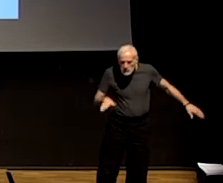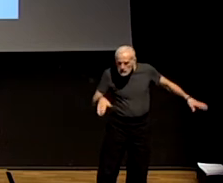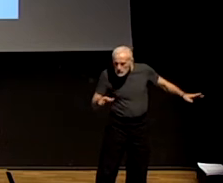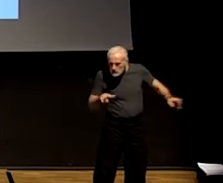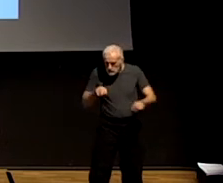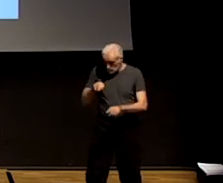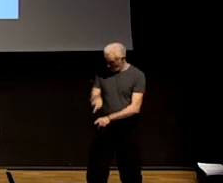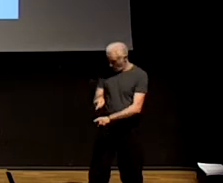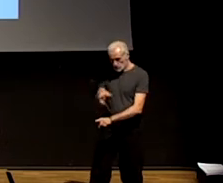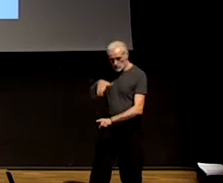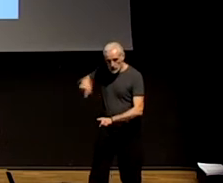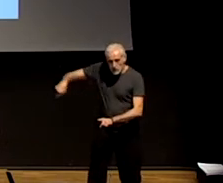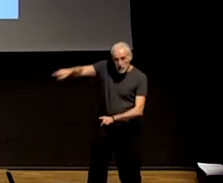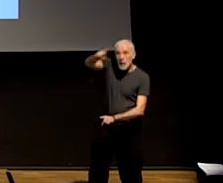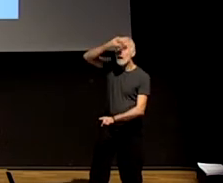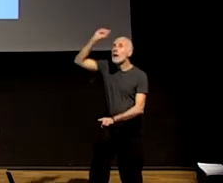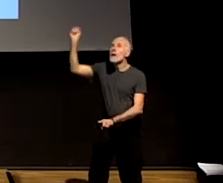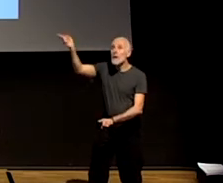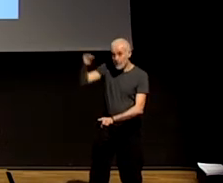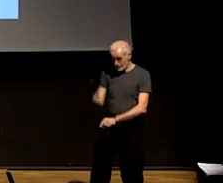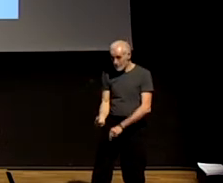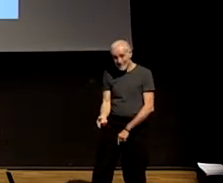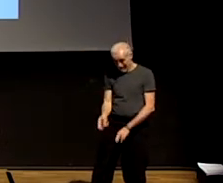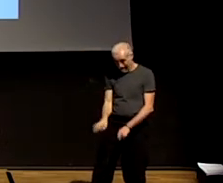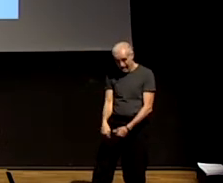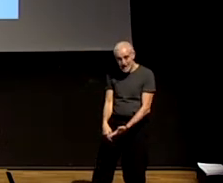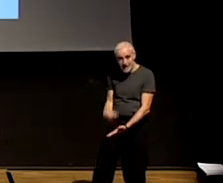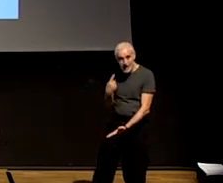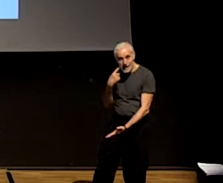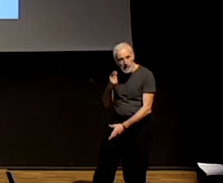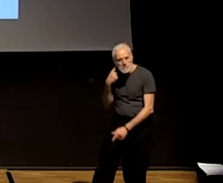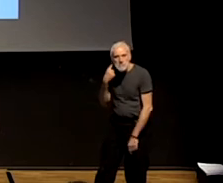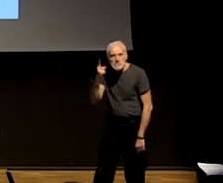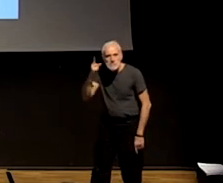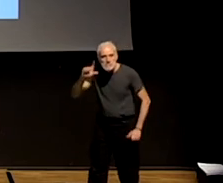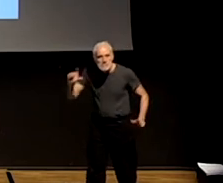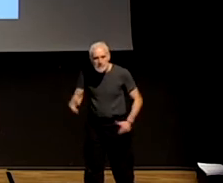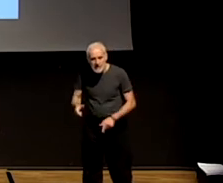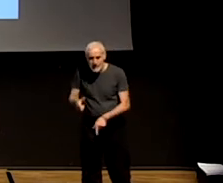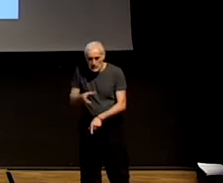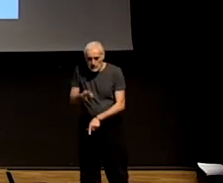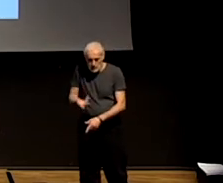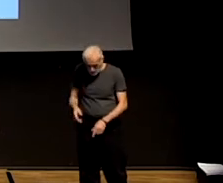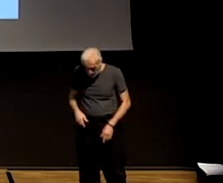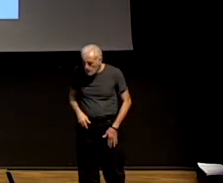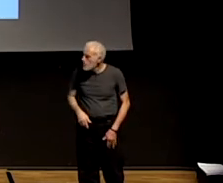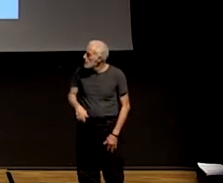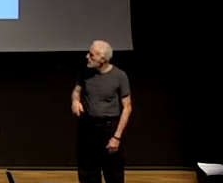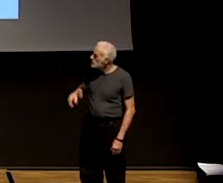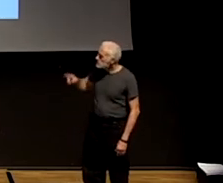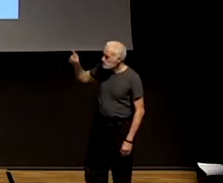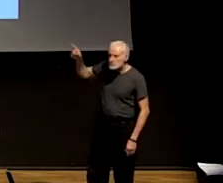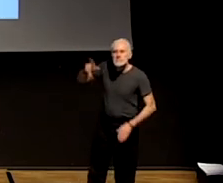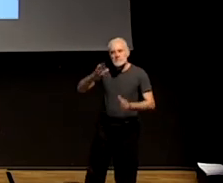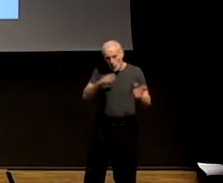ce qui s'est passé alors ça génère mais on y reviendra après ce type de chasse c'est à dire on va chasser à un mètre de mètres du